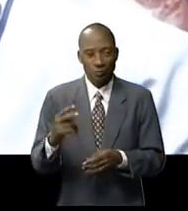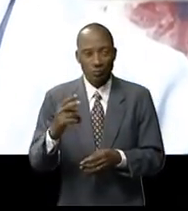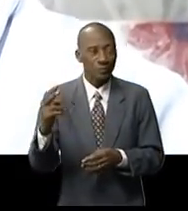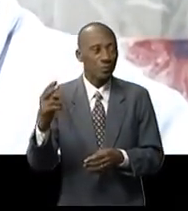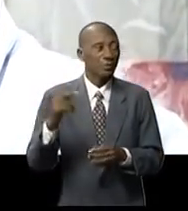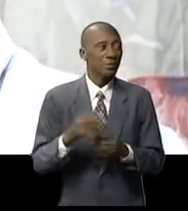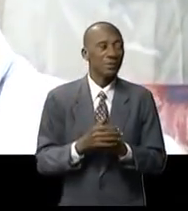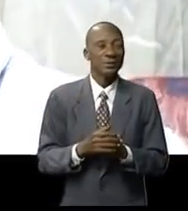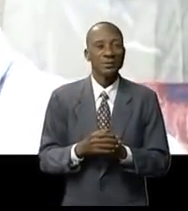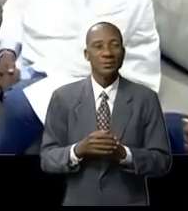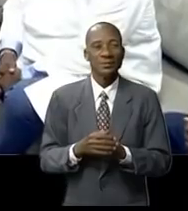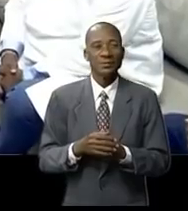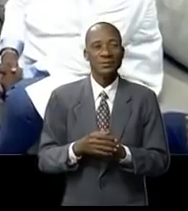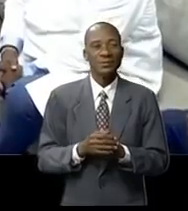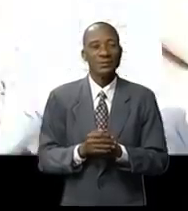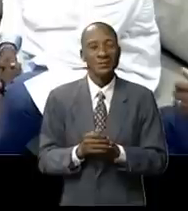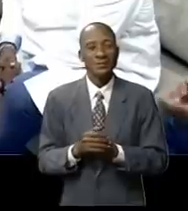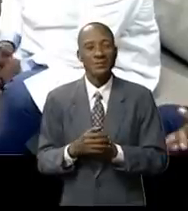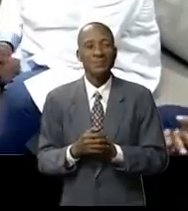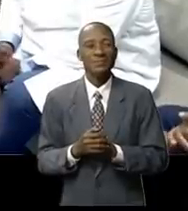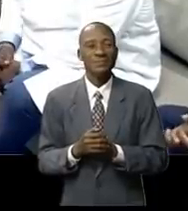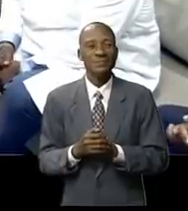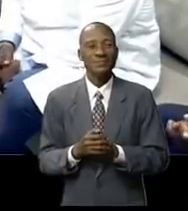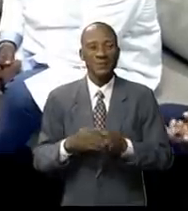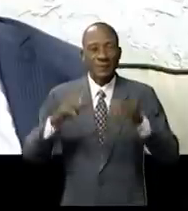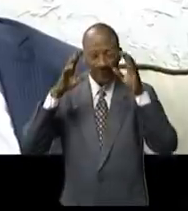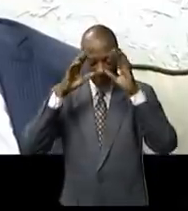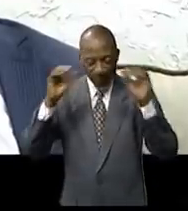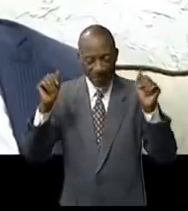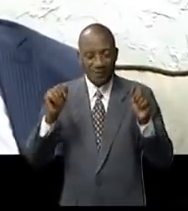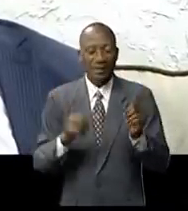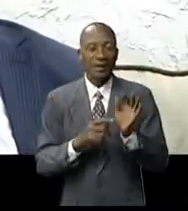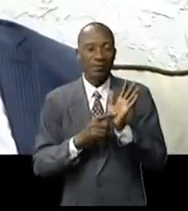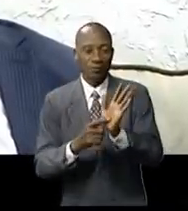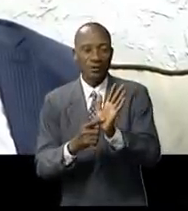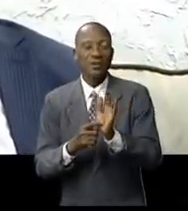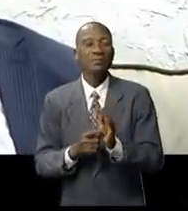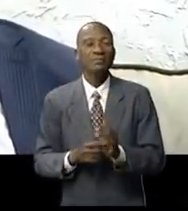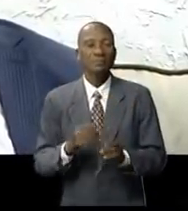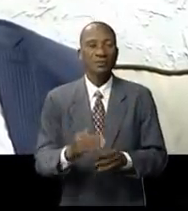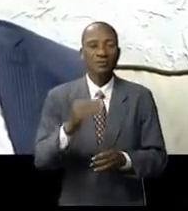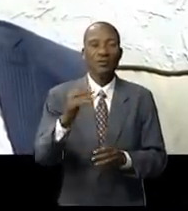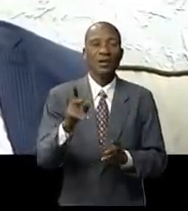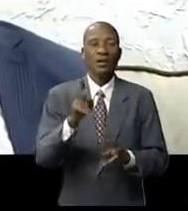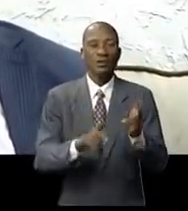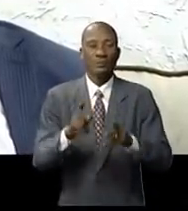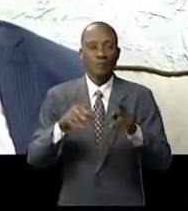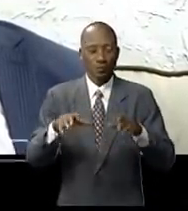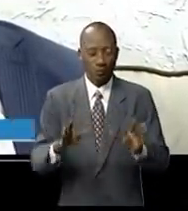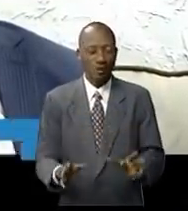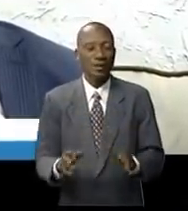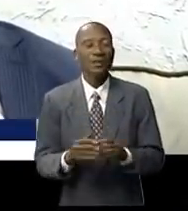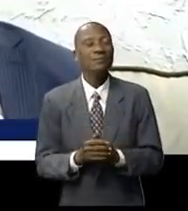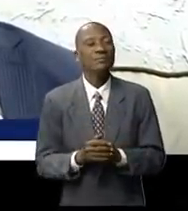pousser un ouf de soulagement. Mais le chef de l'État vient de montrer l'exemple parce que je pense qu'il était très attendu.